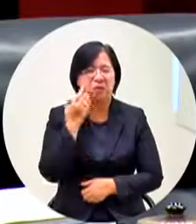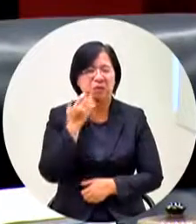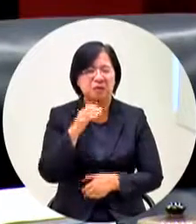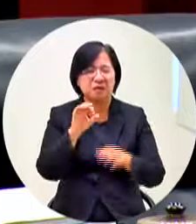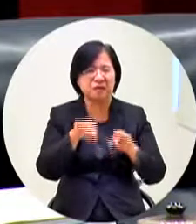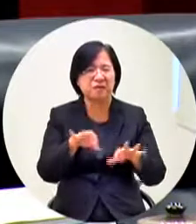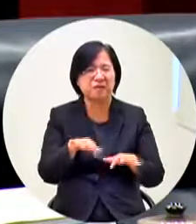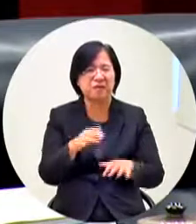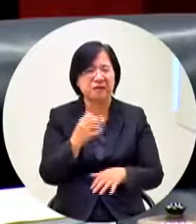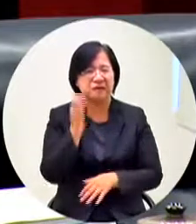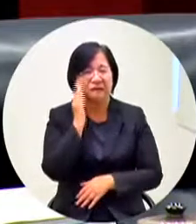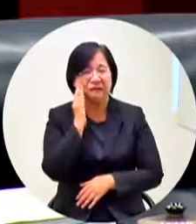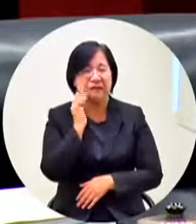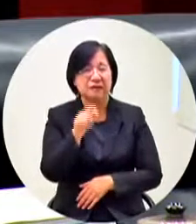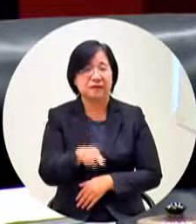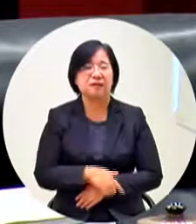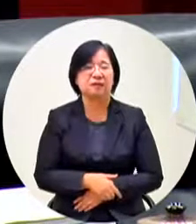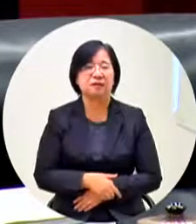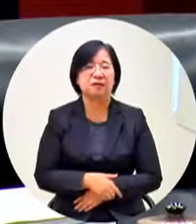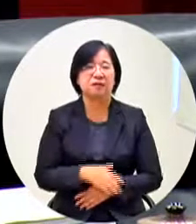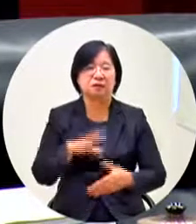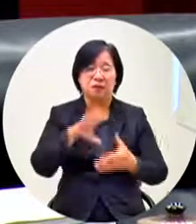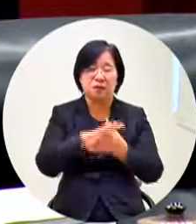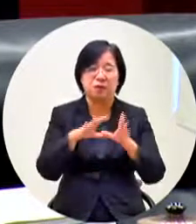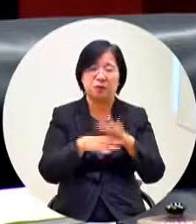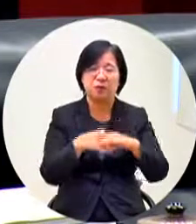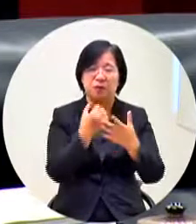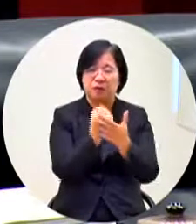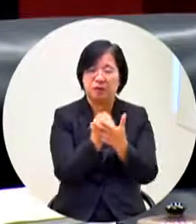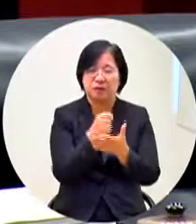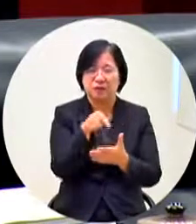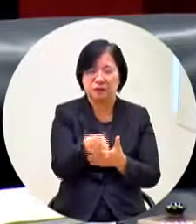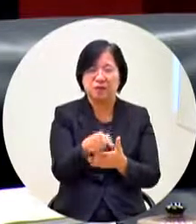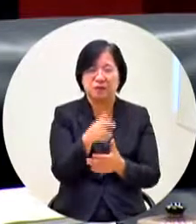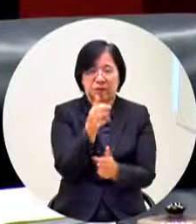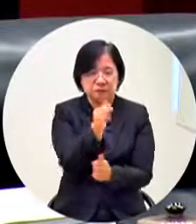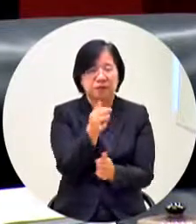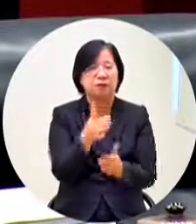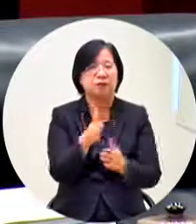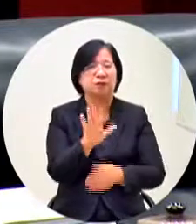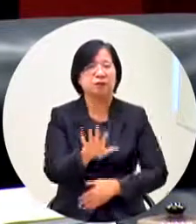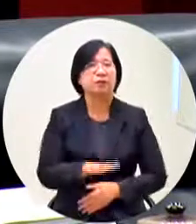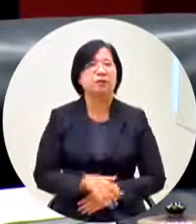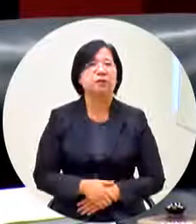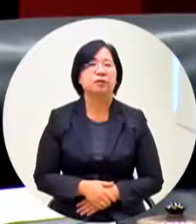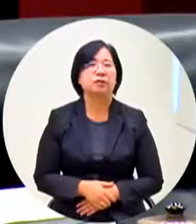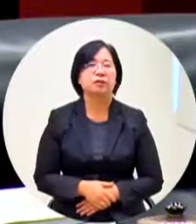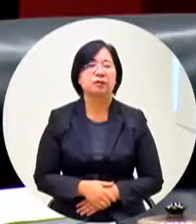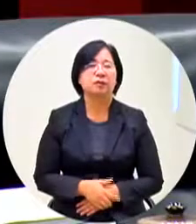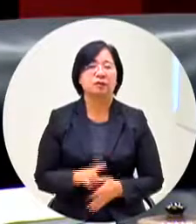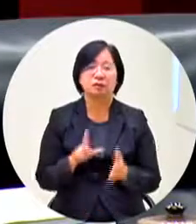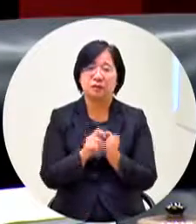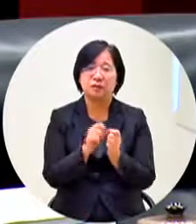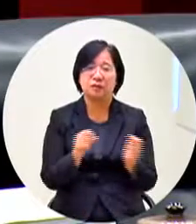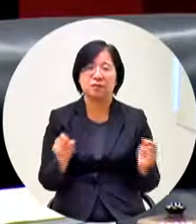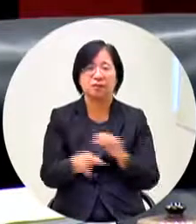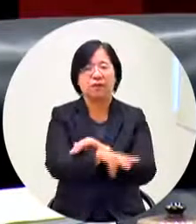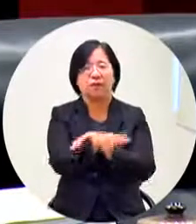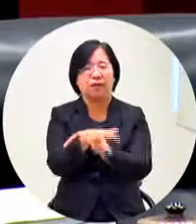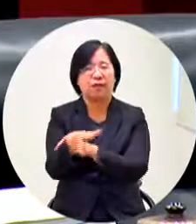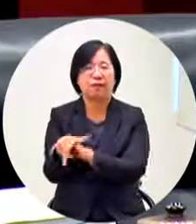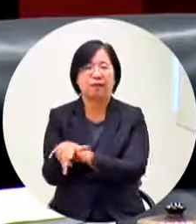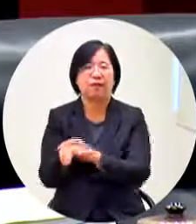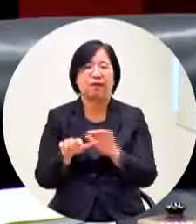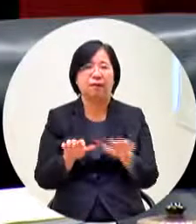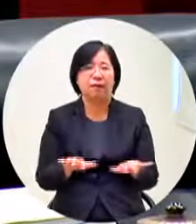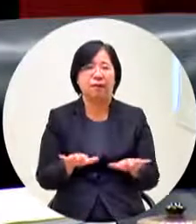有眷村文化的感觉，大概那边保存的是最完整的，但是因为长期荒废，所以在那边现在目前就